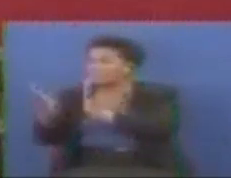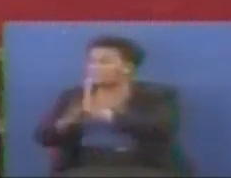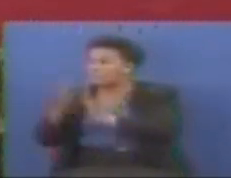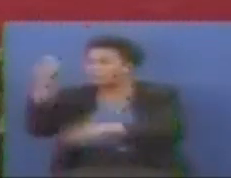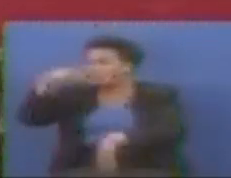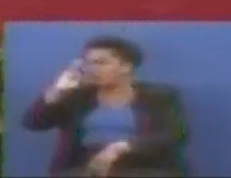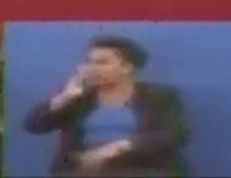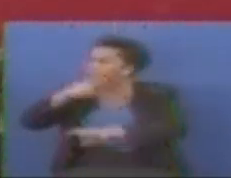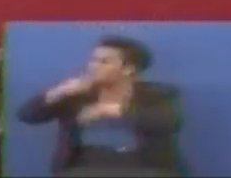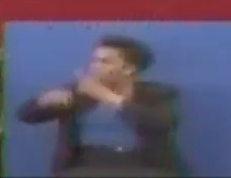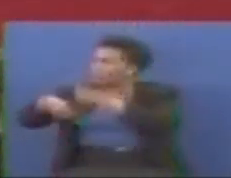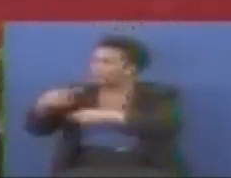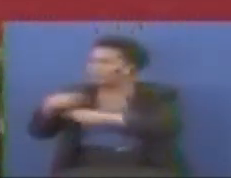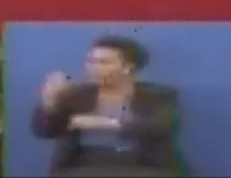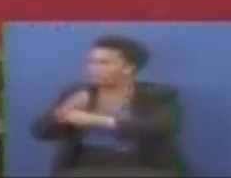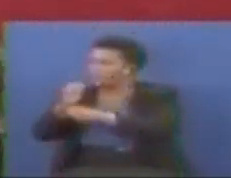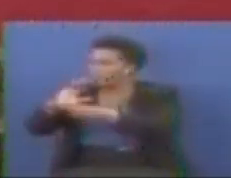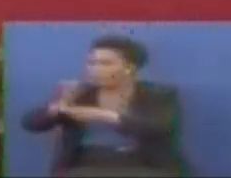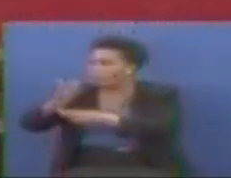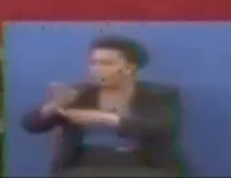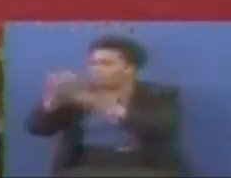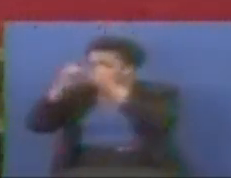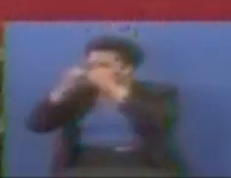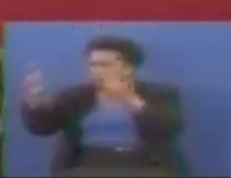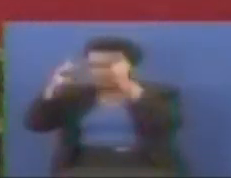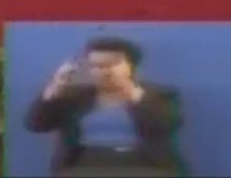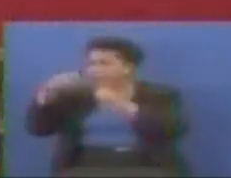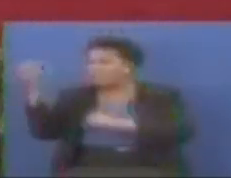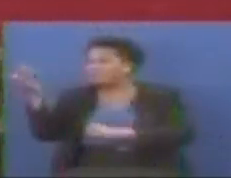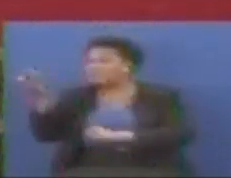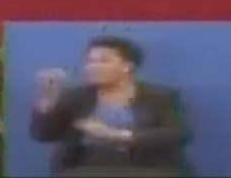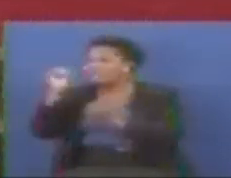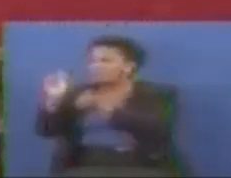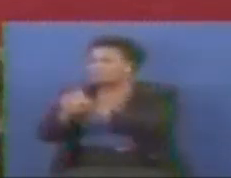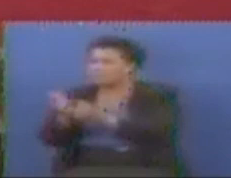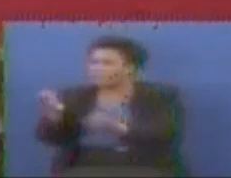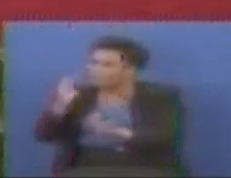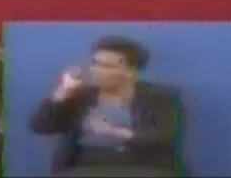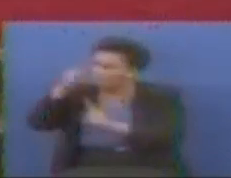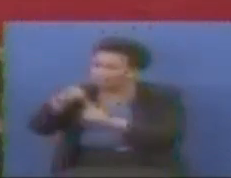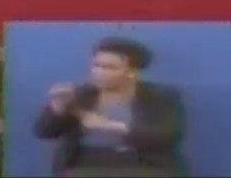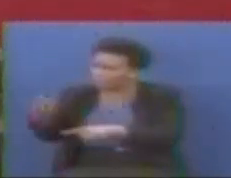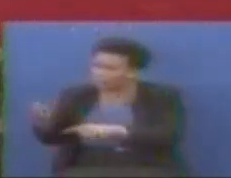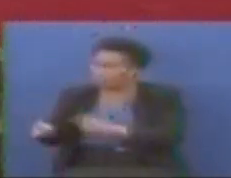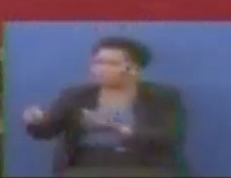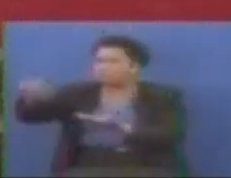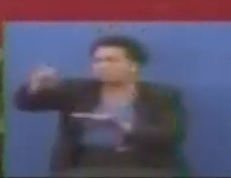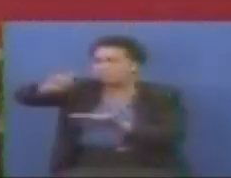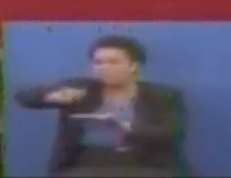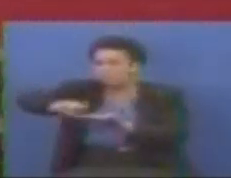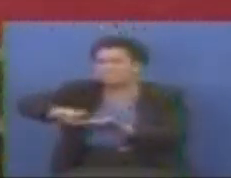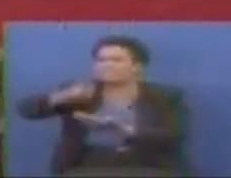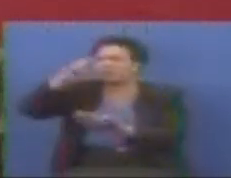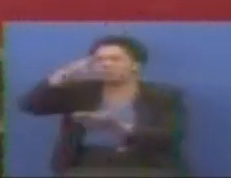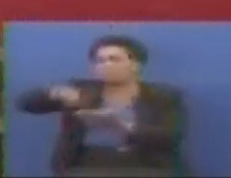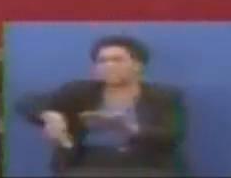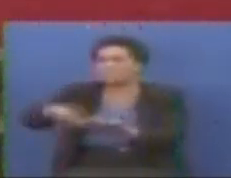Urambo, lenye vipengele A na B kama ifuatavyo. Mheshimiwa naibu speaker, mwaka